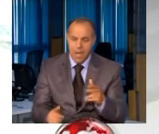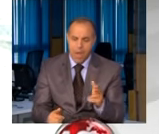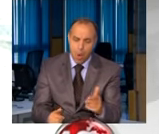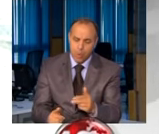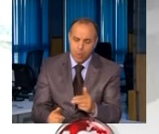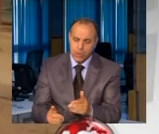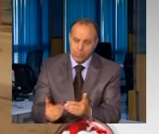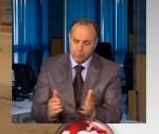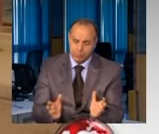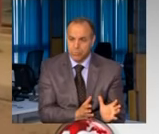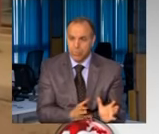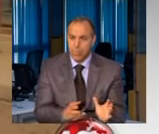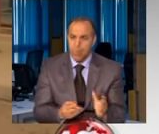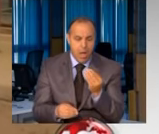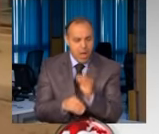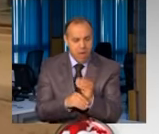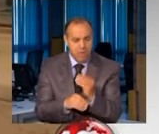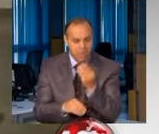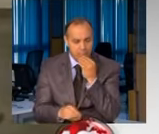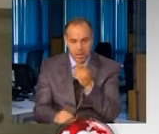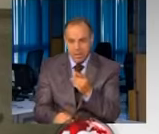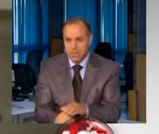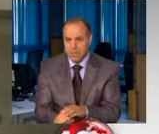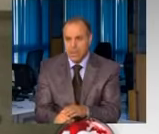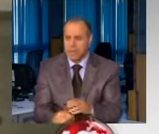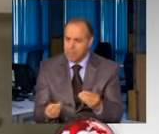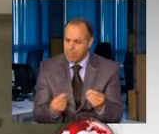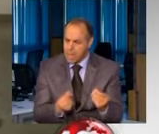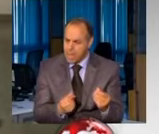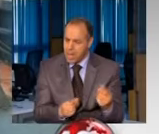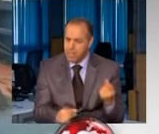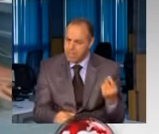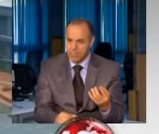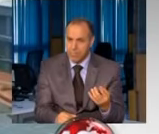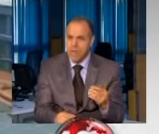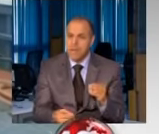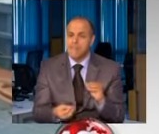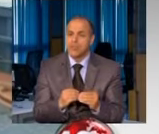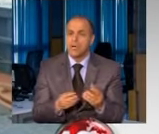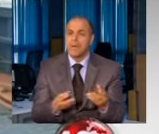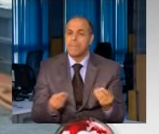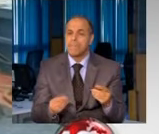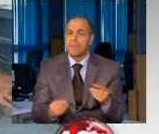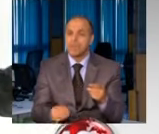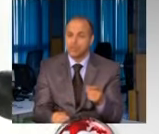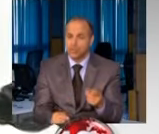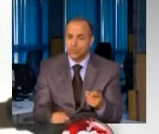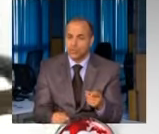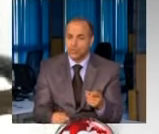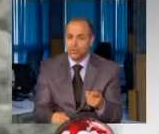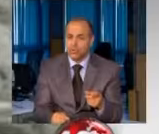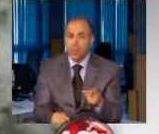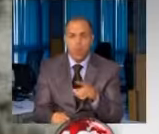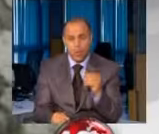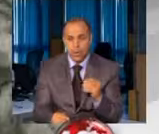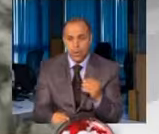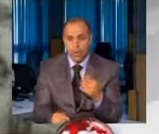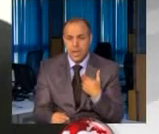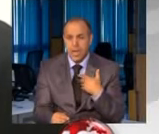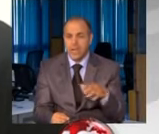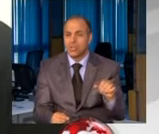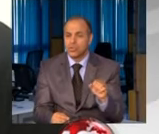في الاقفاص العايمه والعلفه متاعنا بيولوجيه 100%. مشاكل عده يعاني منها اهل القطاع. نجيبوا في